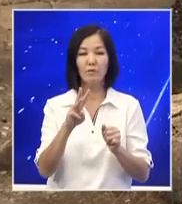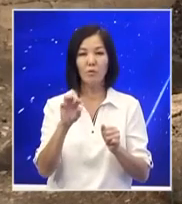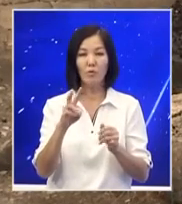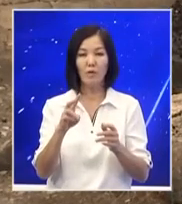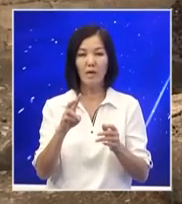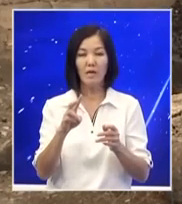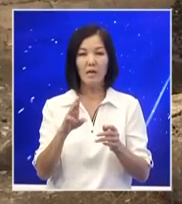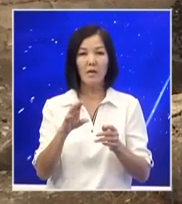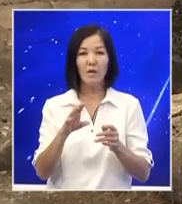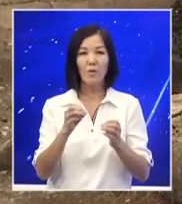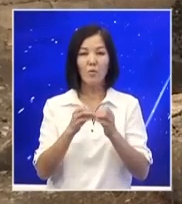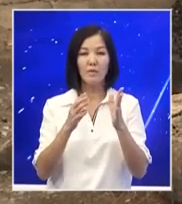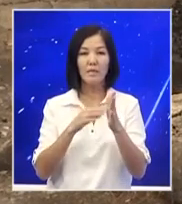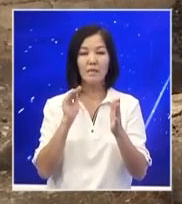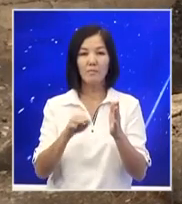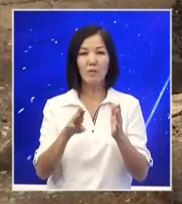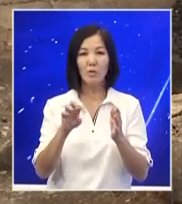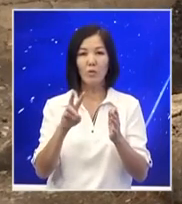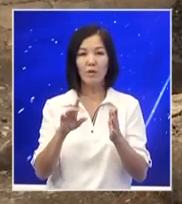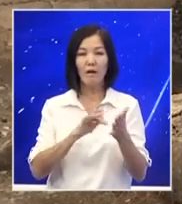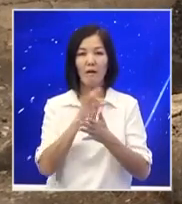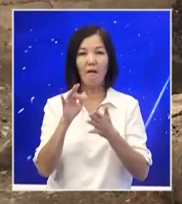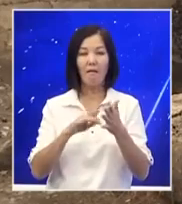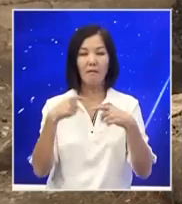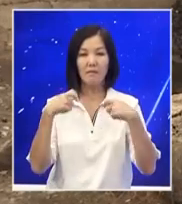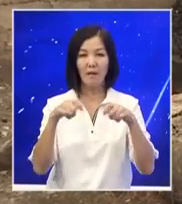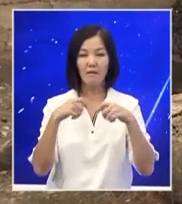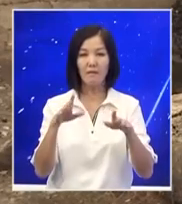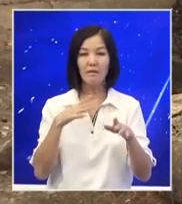125 мың тоннаның 18 мыңнан астамы қала тұрғындарына сатылды.